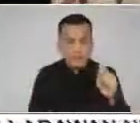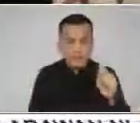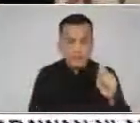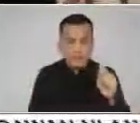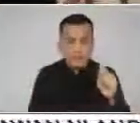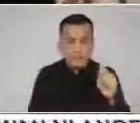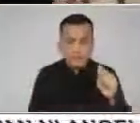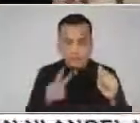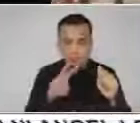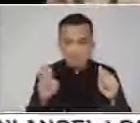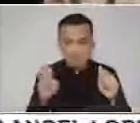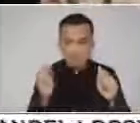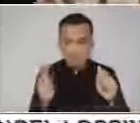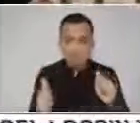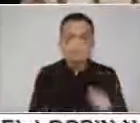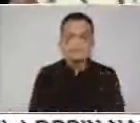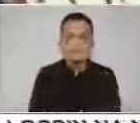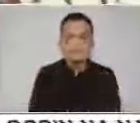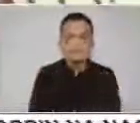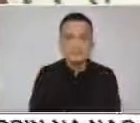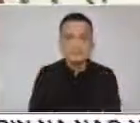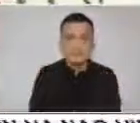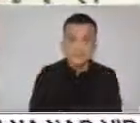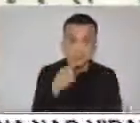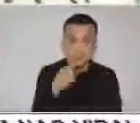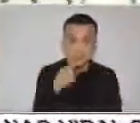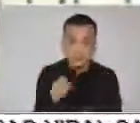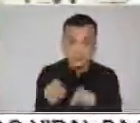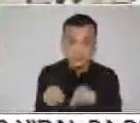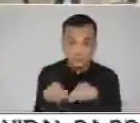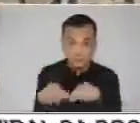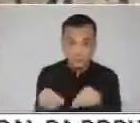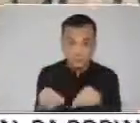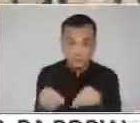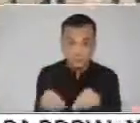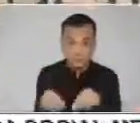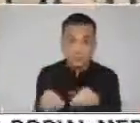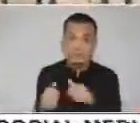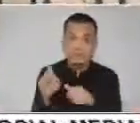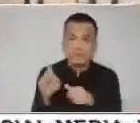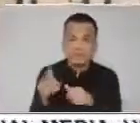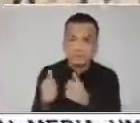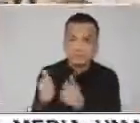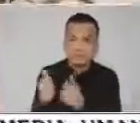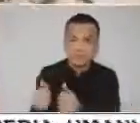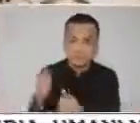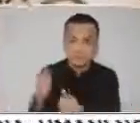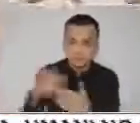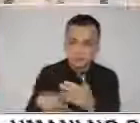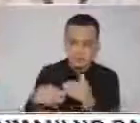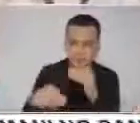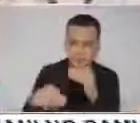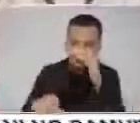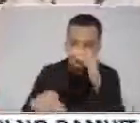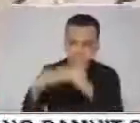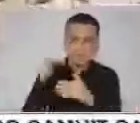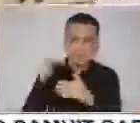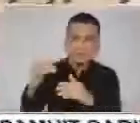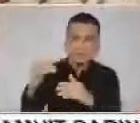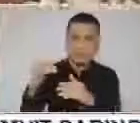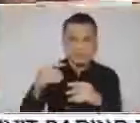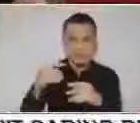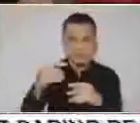good businessman ka, sir. Sumusunod ka. Pero sir, sabi mo, 265 yung puhunan niya. E paano po kayo niyan